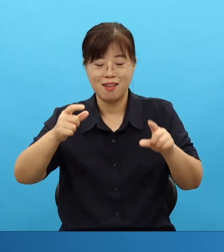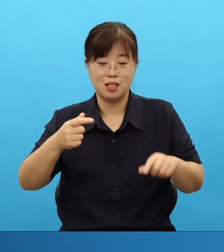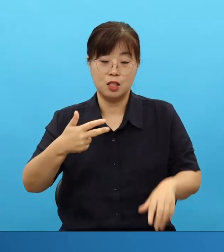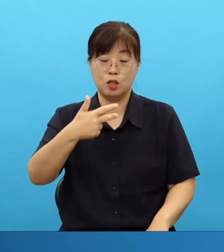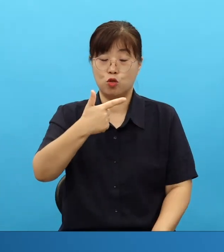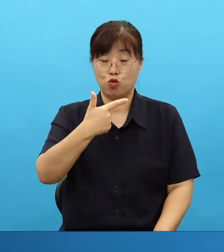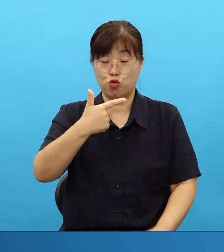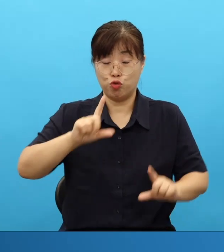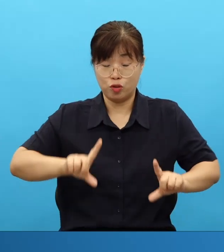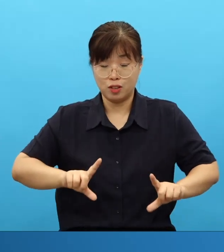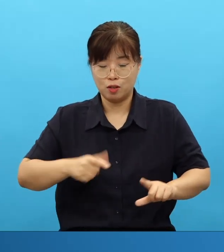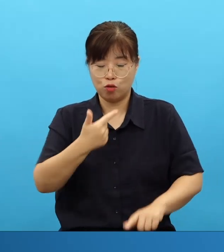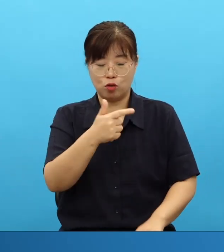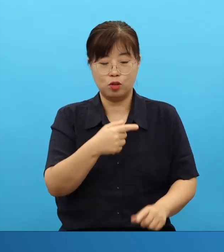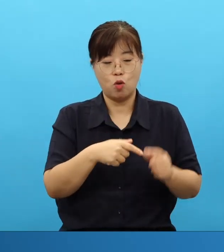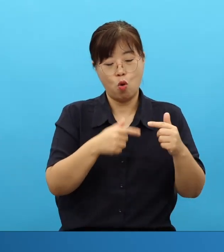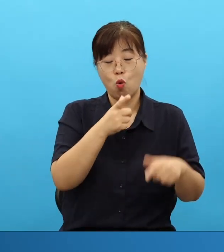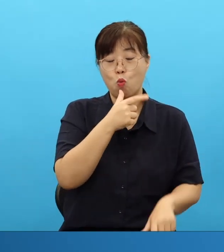확인하게니다